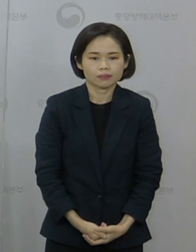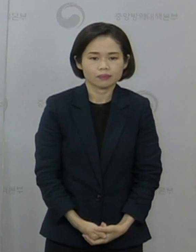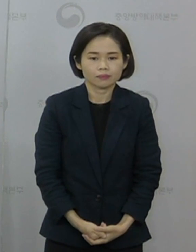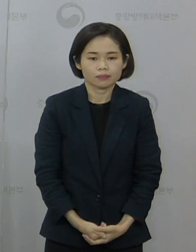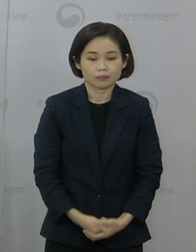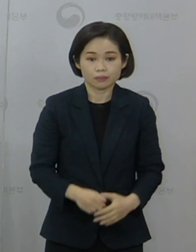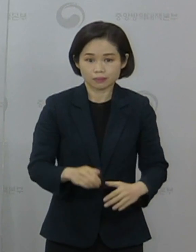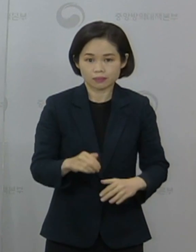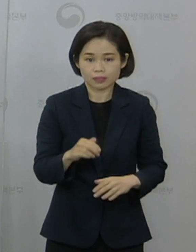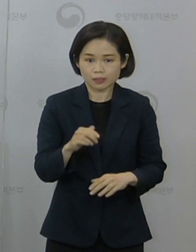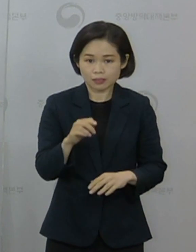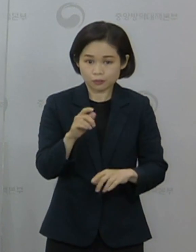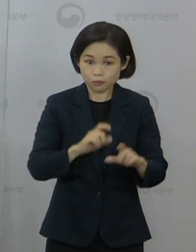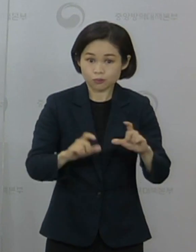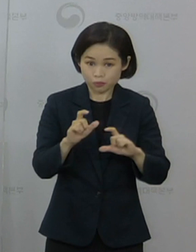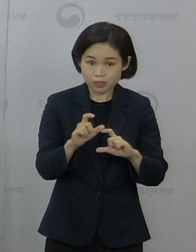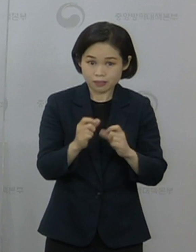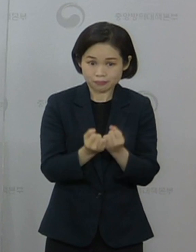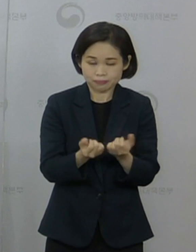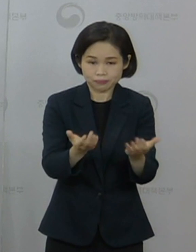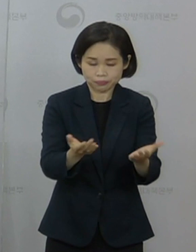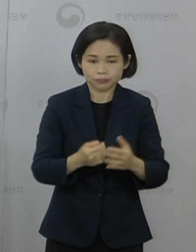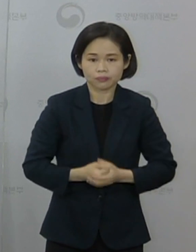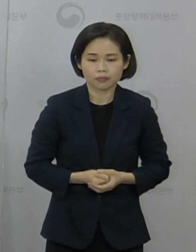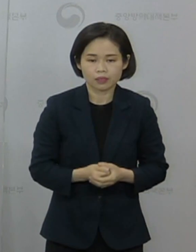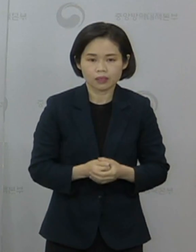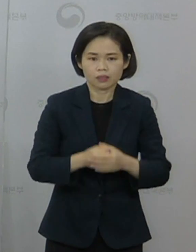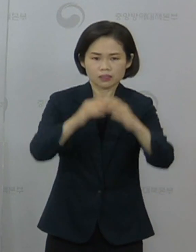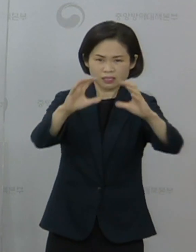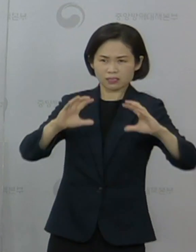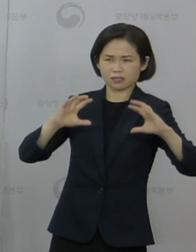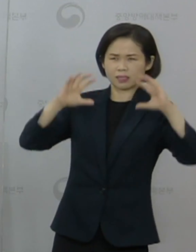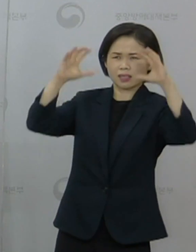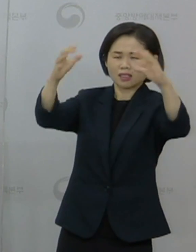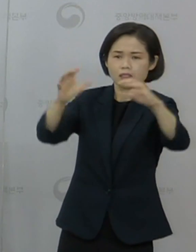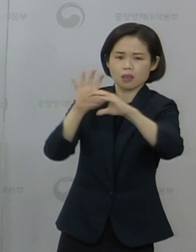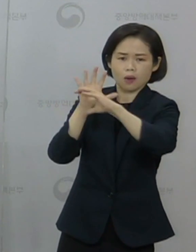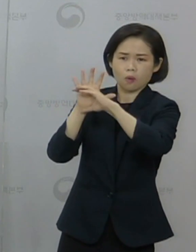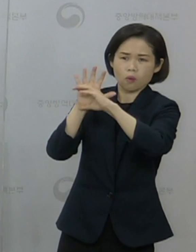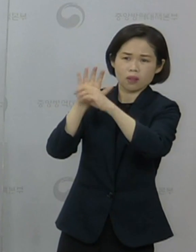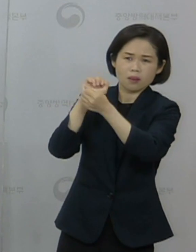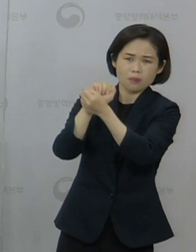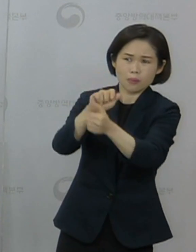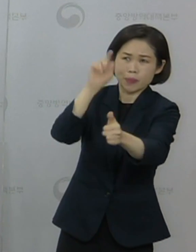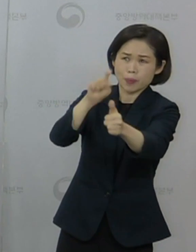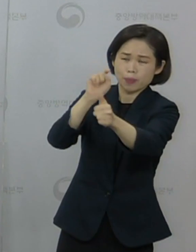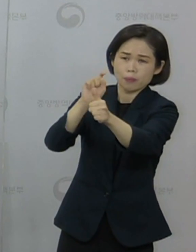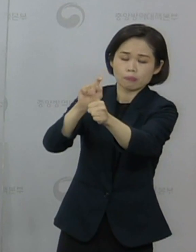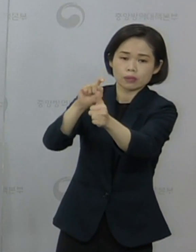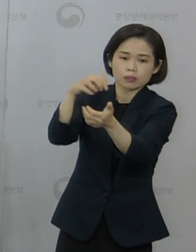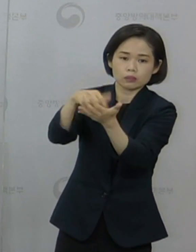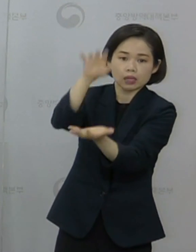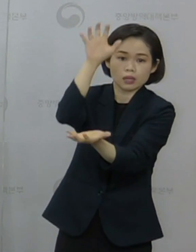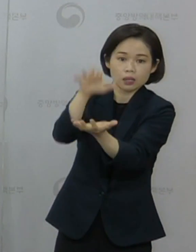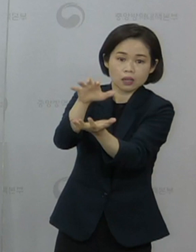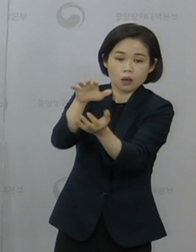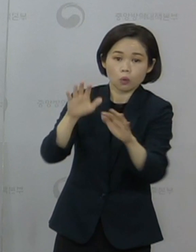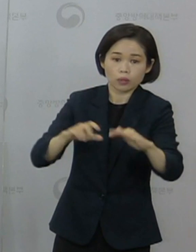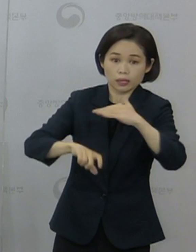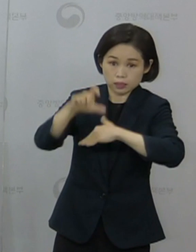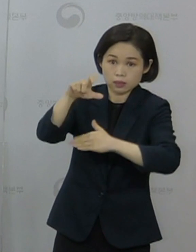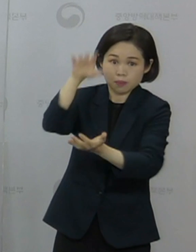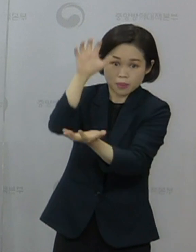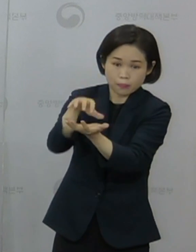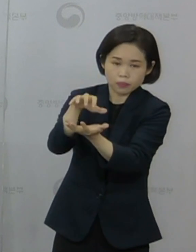추가 말씀을 좀 드리겠습니다 전세계적으로 코로나 일고의 누적 확진 자가 17일 오전 집게로